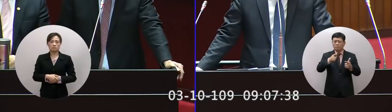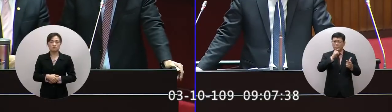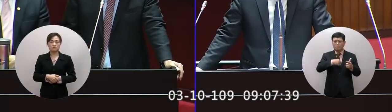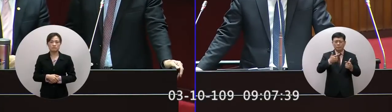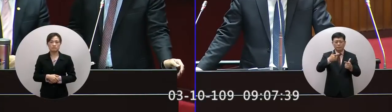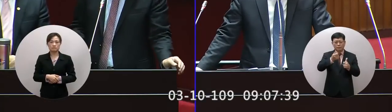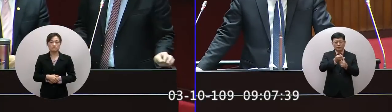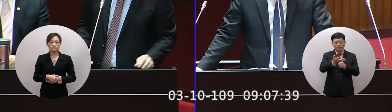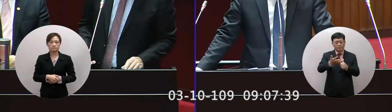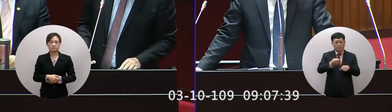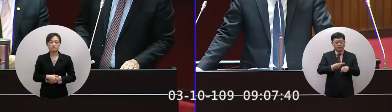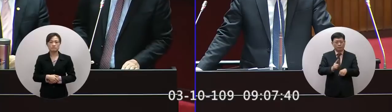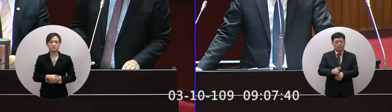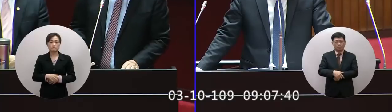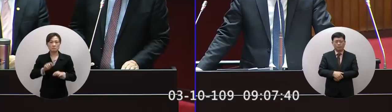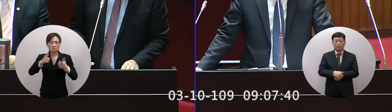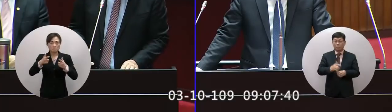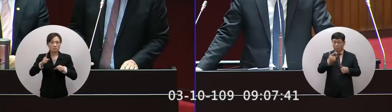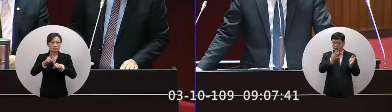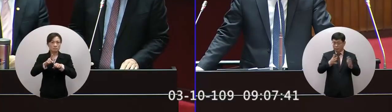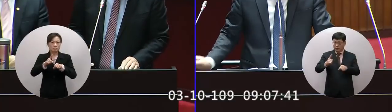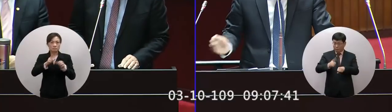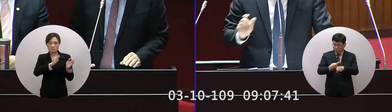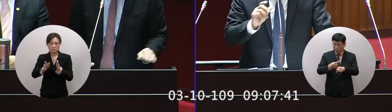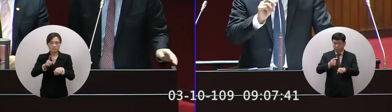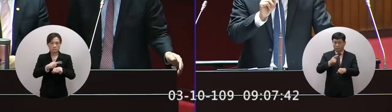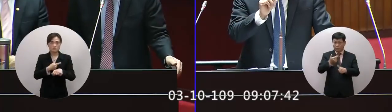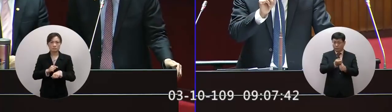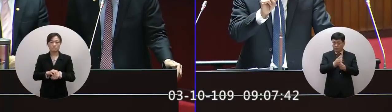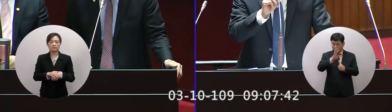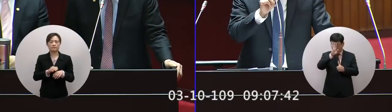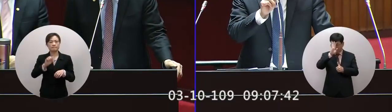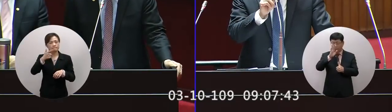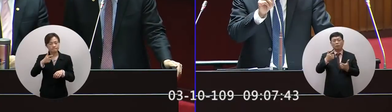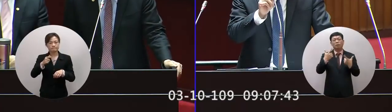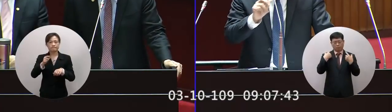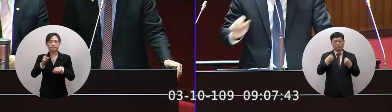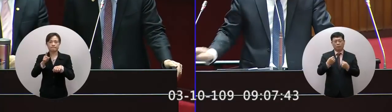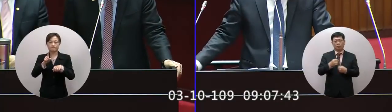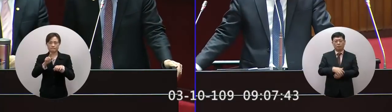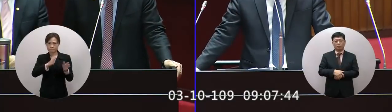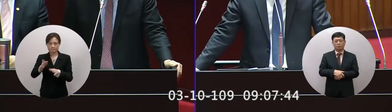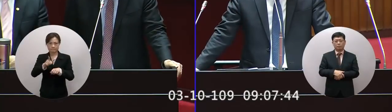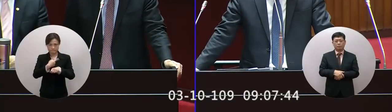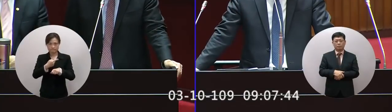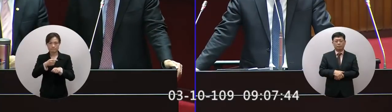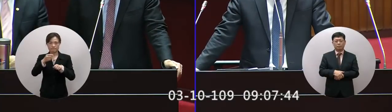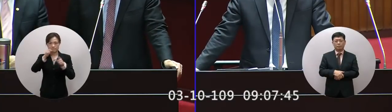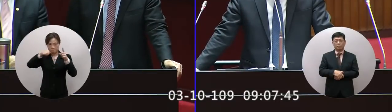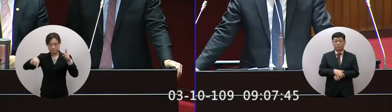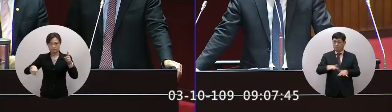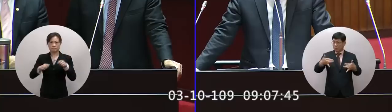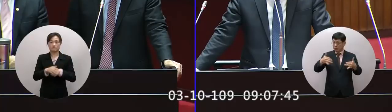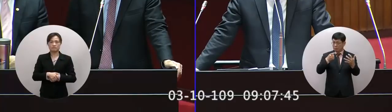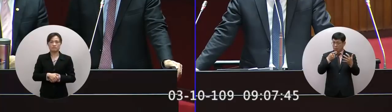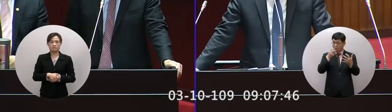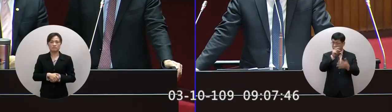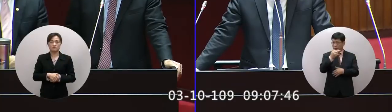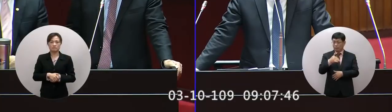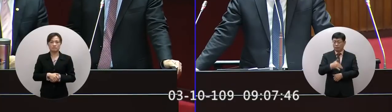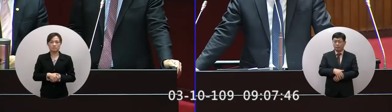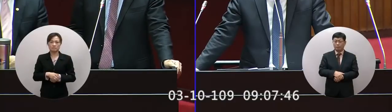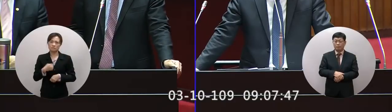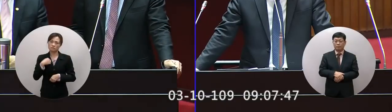下跌？ 非理性的下跌，我想 非理性还是非疫情？非理性。 非理性的下跌。 那你现在还没有看到就